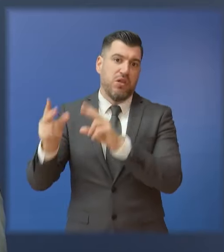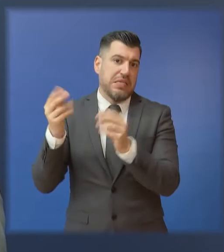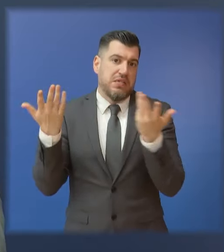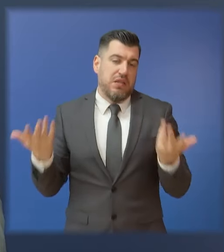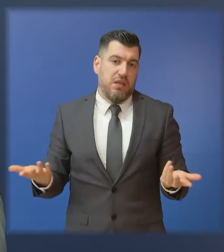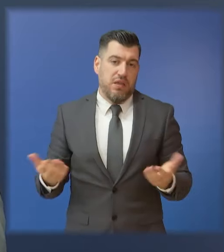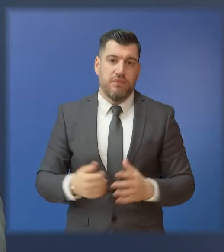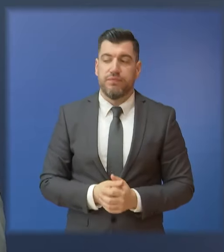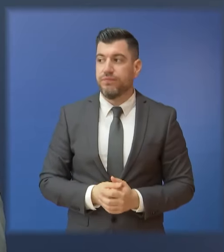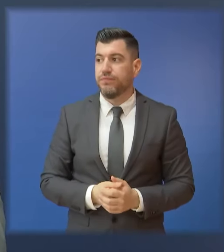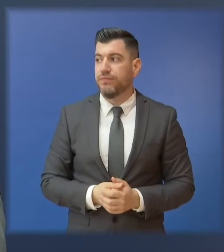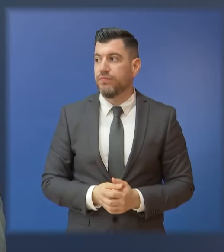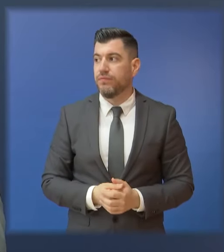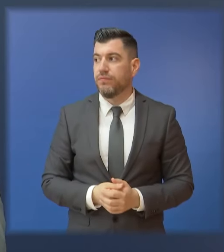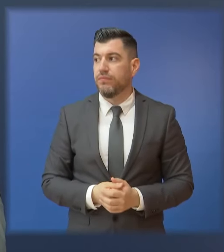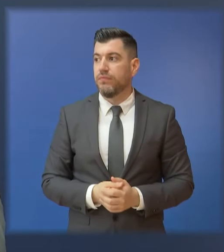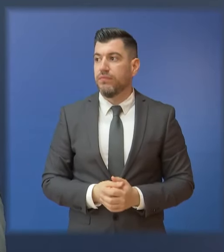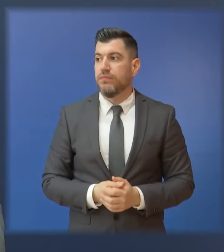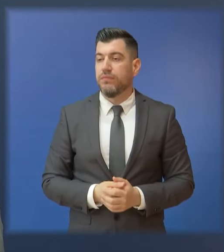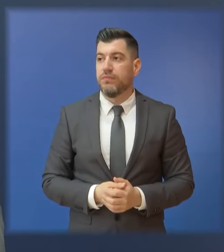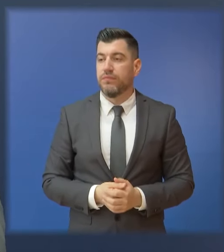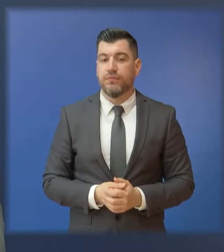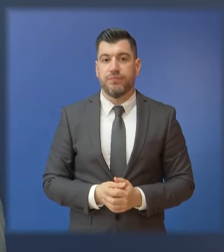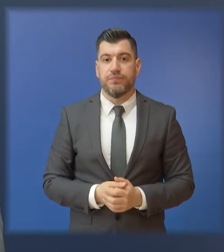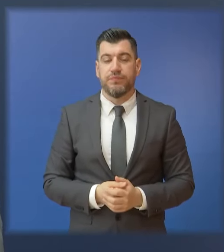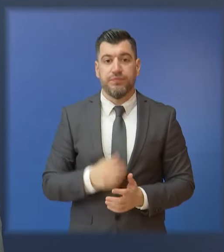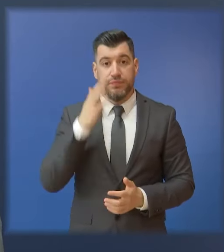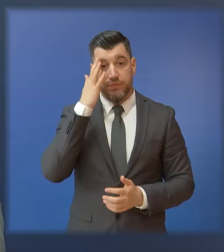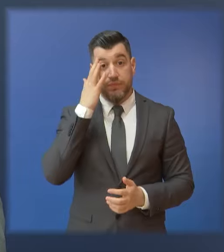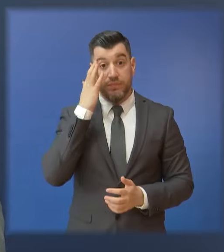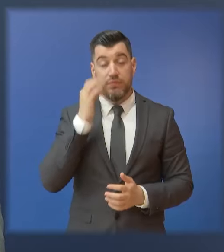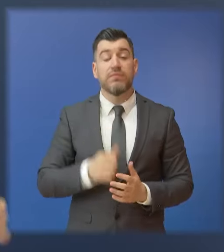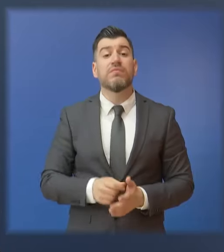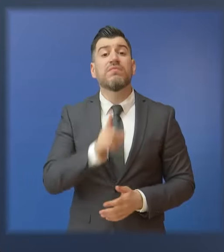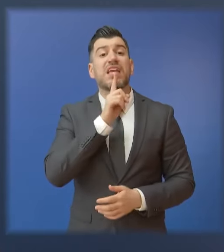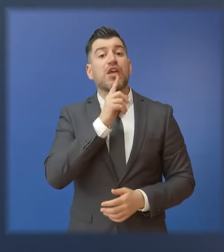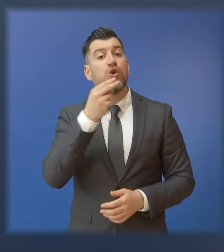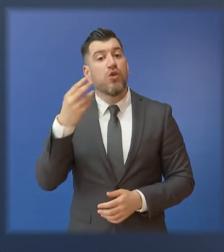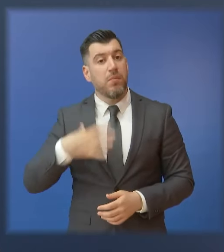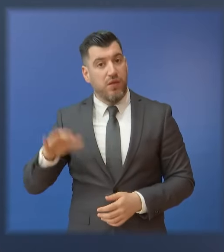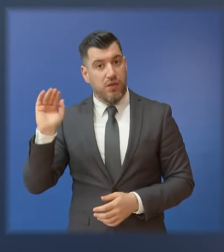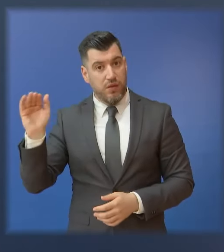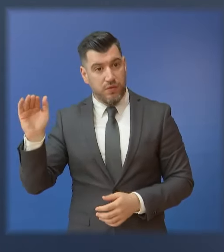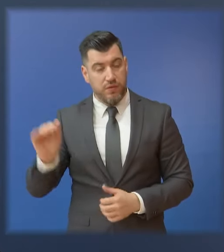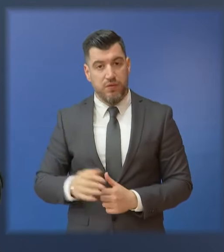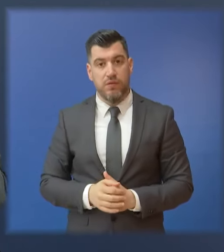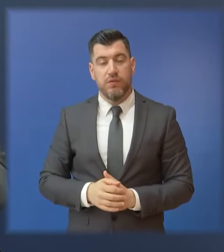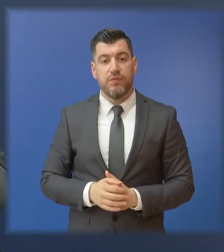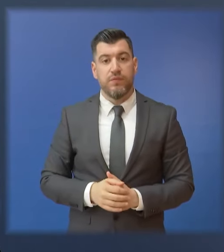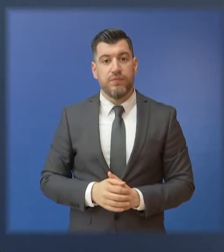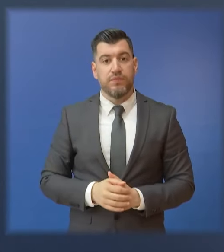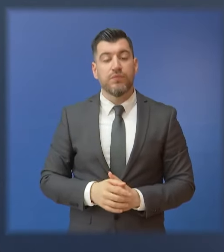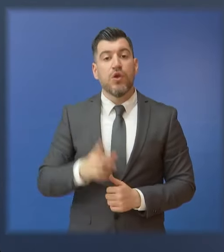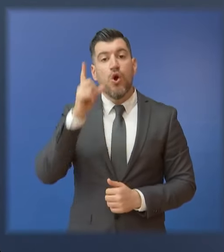δημοσίευμα το ίδιο θέμα ε με τη σειρά αν αν θέλε επειδή είναι για το ίδιο θέμα ά είναι για το ίδιο θέμα έχει κάνει μία σχετική δήλωση ο